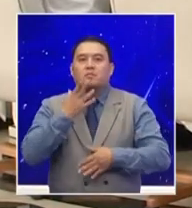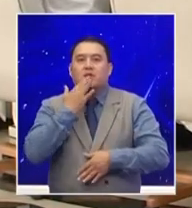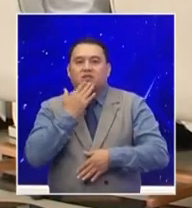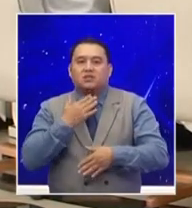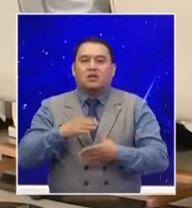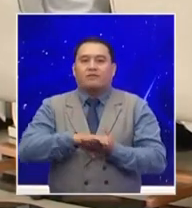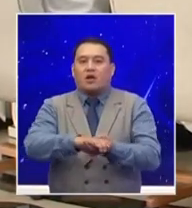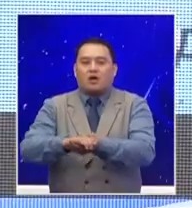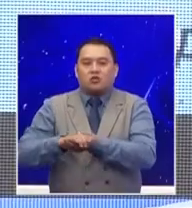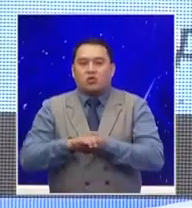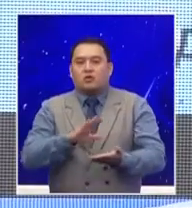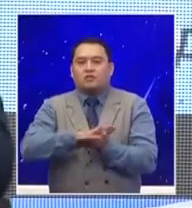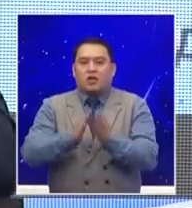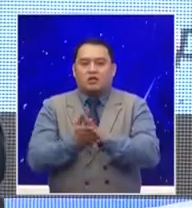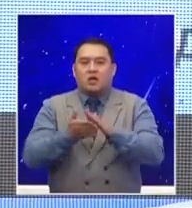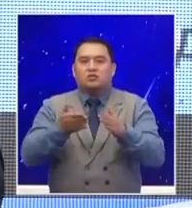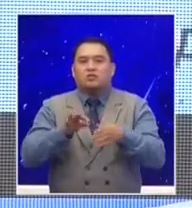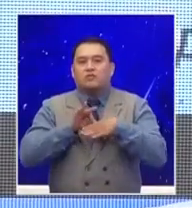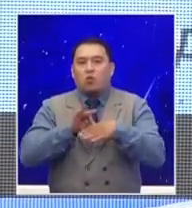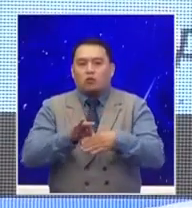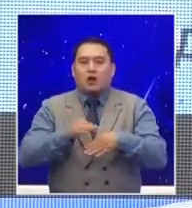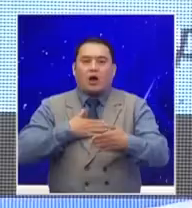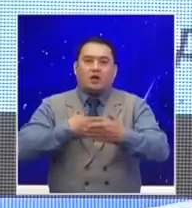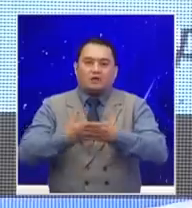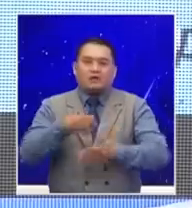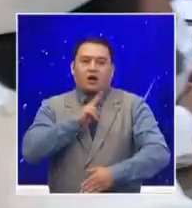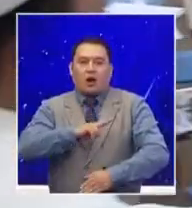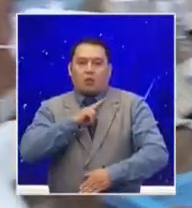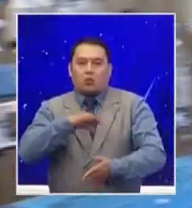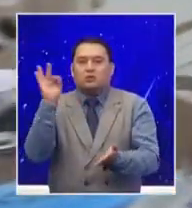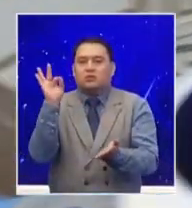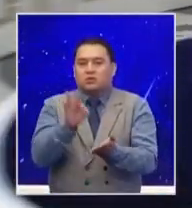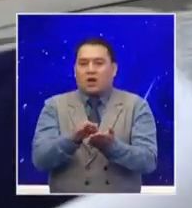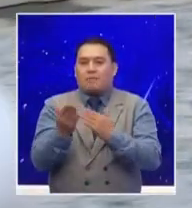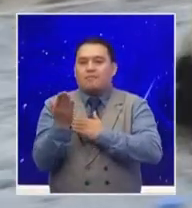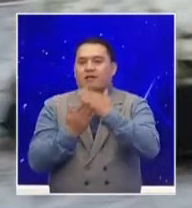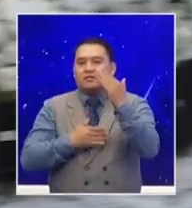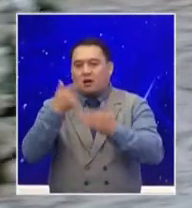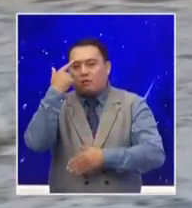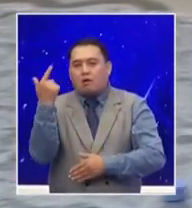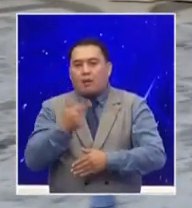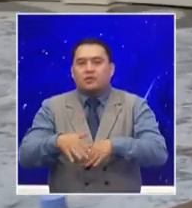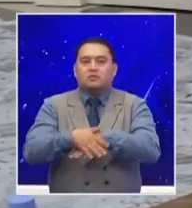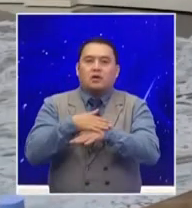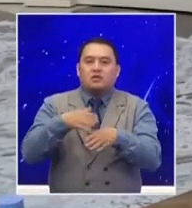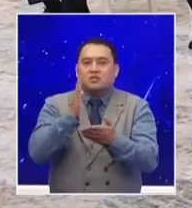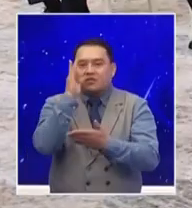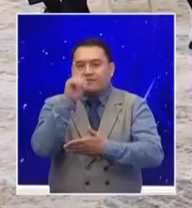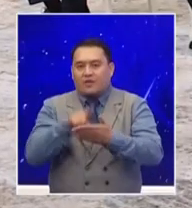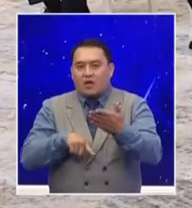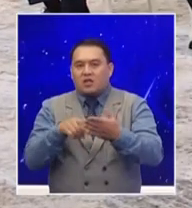и межэтнического мира и согласия в области ведется активная работа. В целях повышения знаний граждан в сфере религии